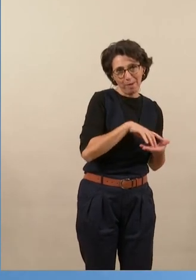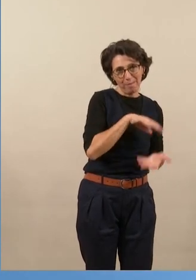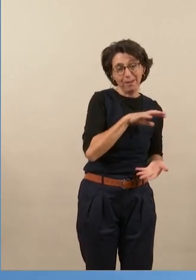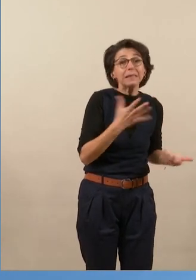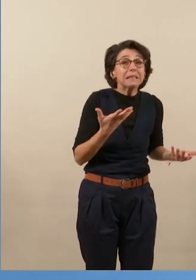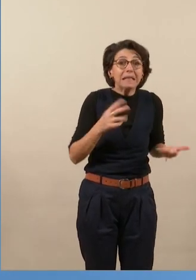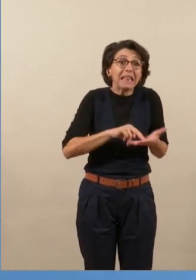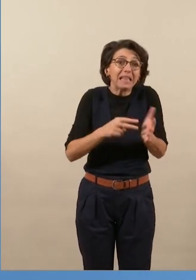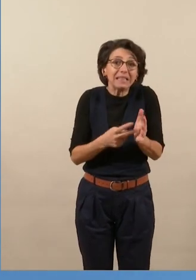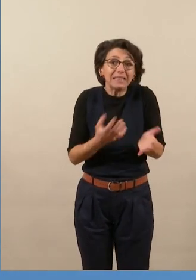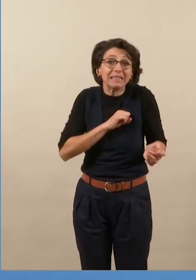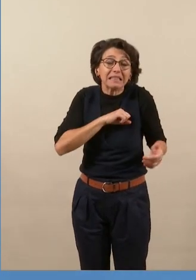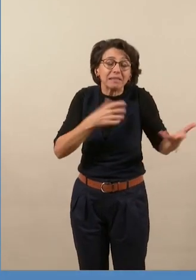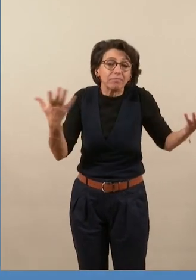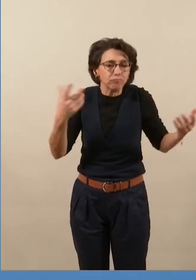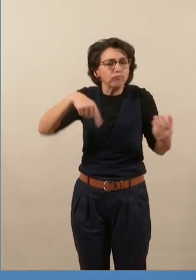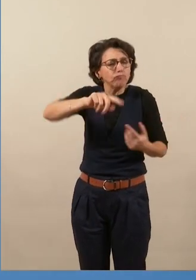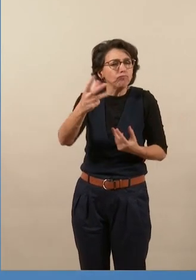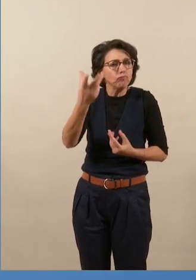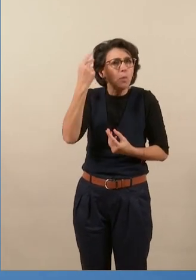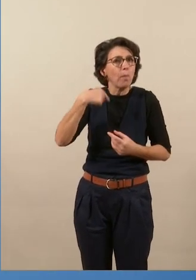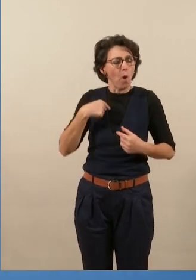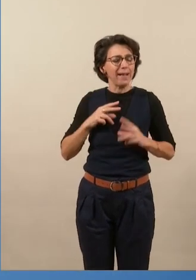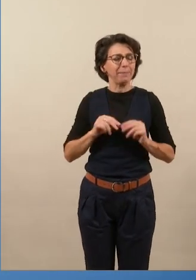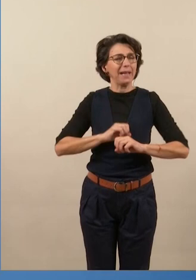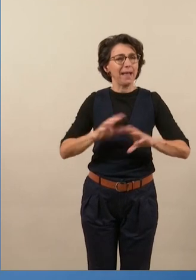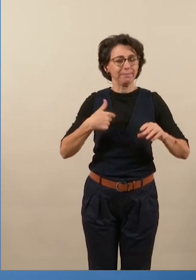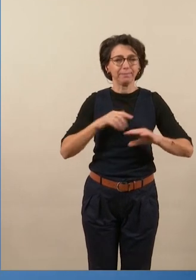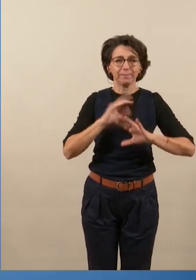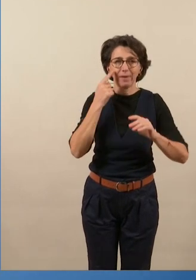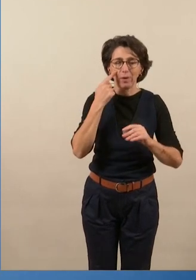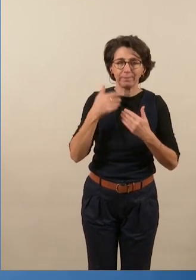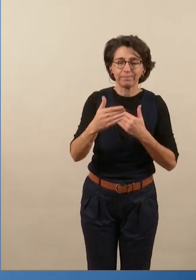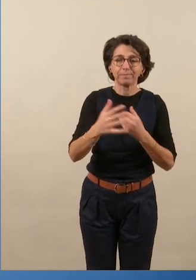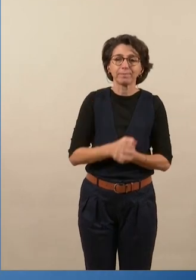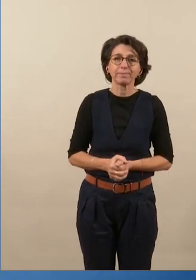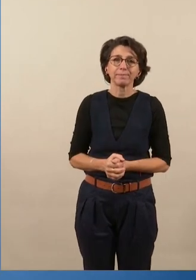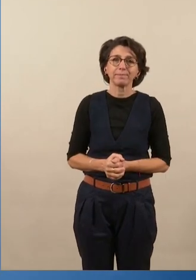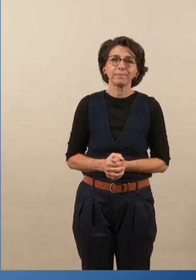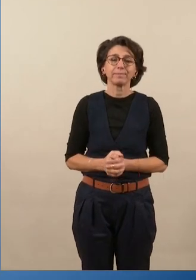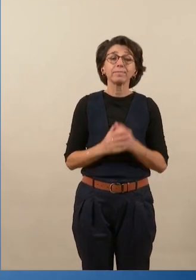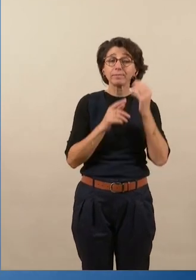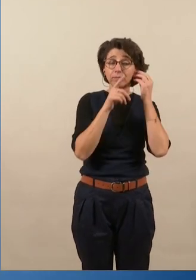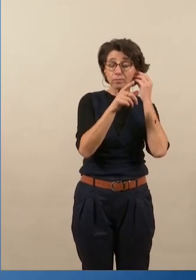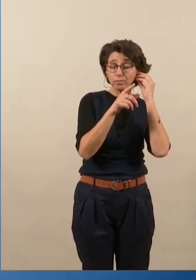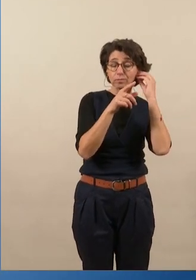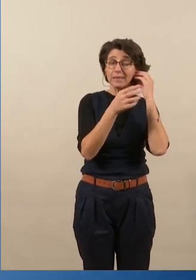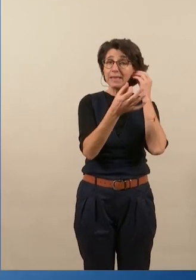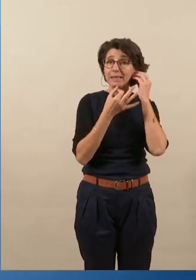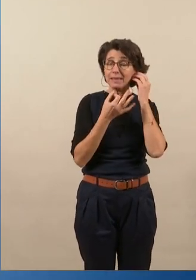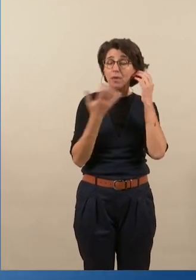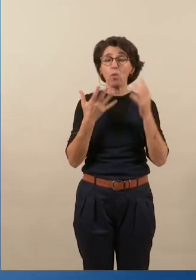technique mais je pense que tout le monde sera en capacité de comprendre si c'est moi qui l'explique vous dites que dans le budget primitif